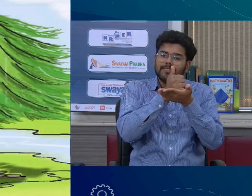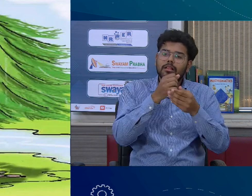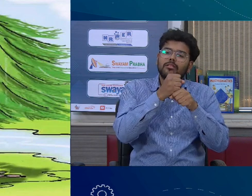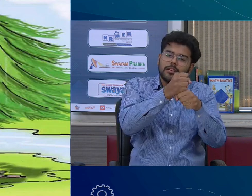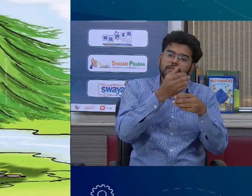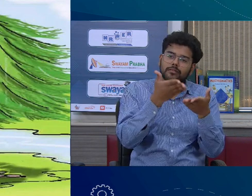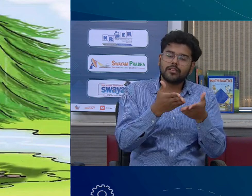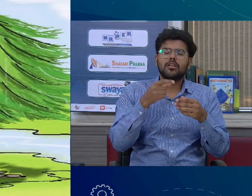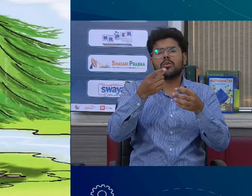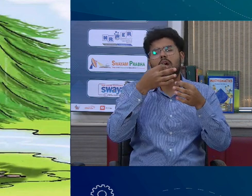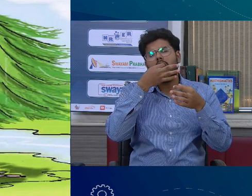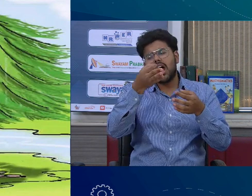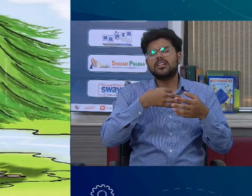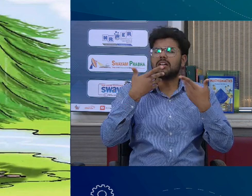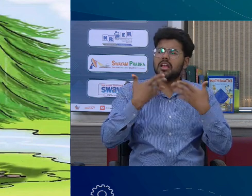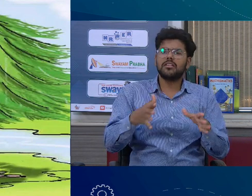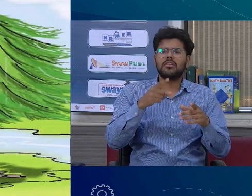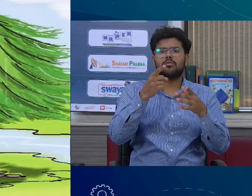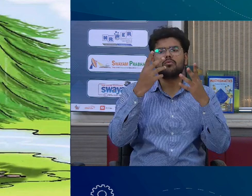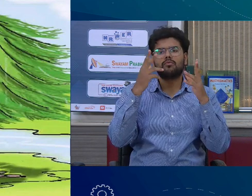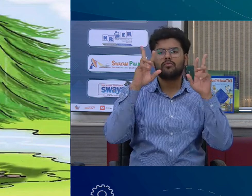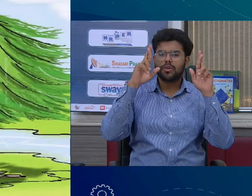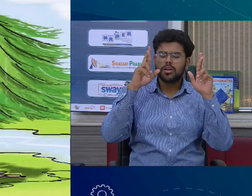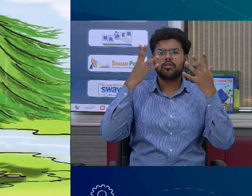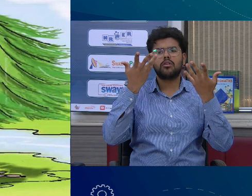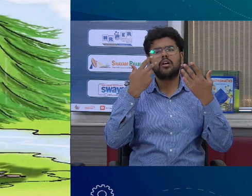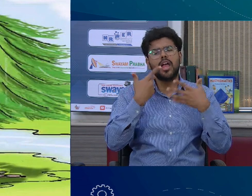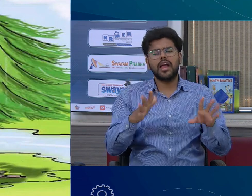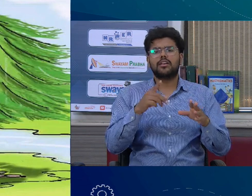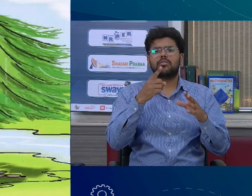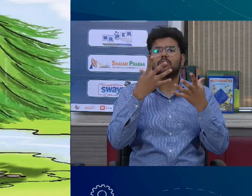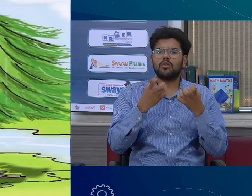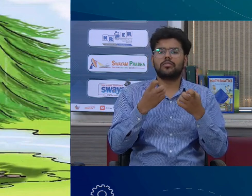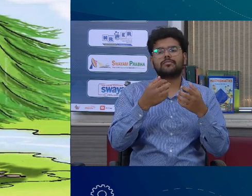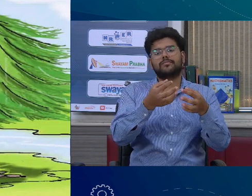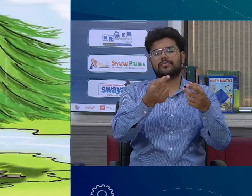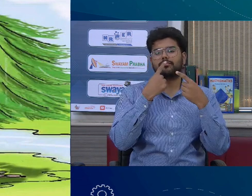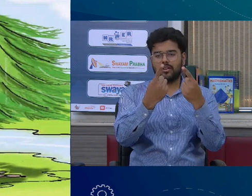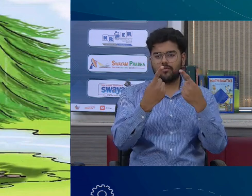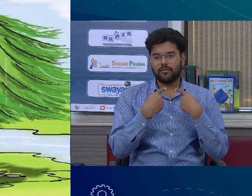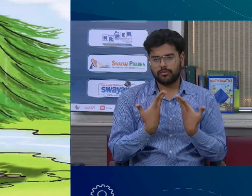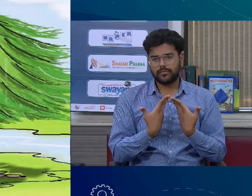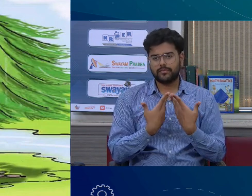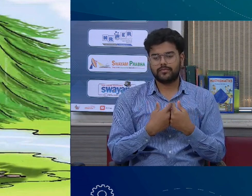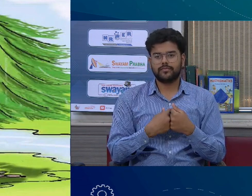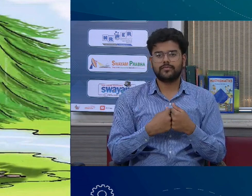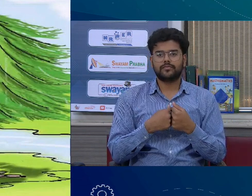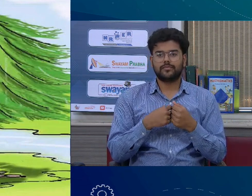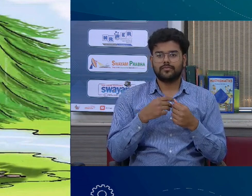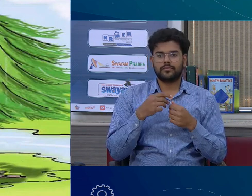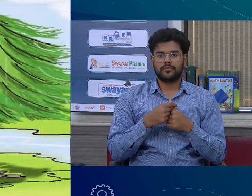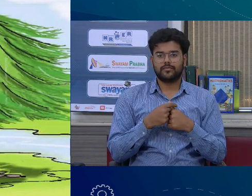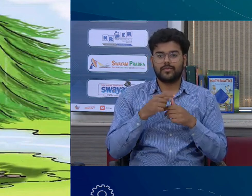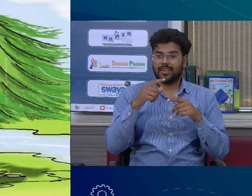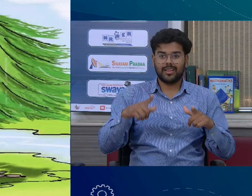four wishes and I will grant them, said the magician. जादूगर ने फर ट्री को बोला